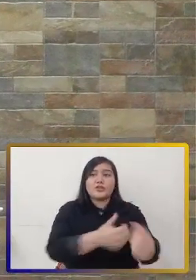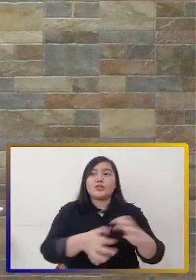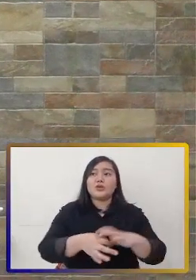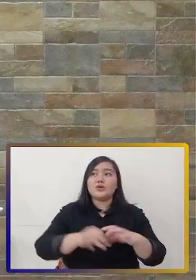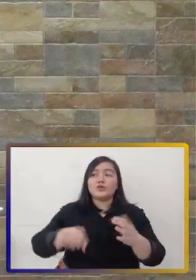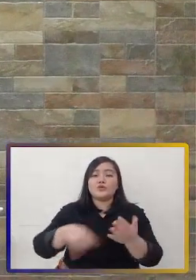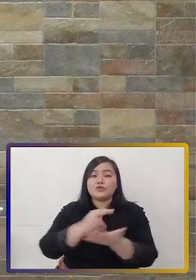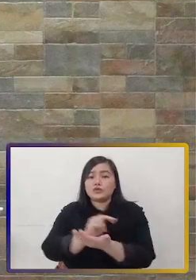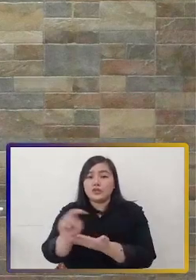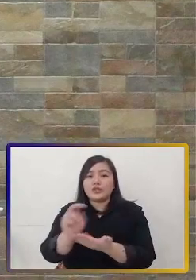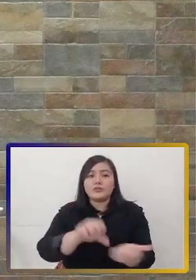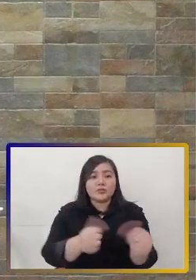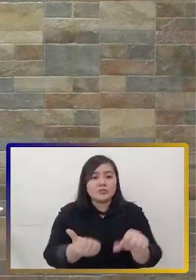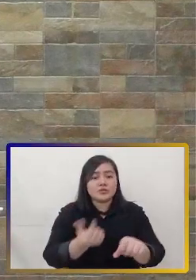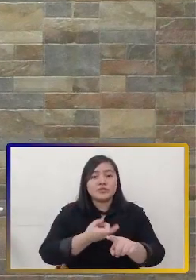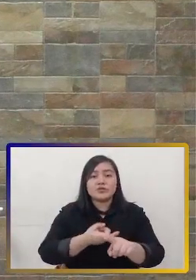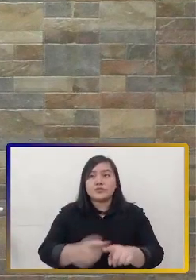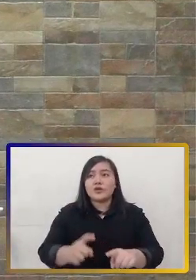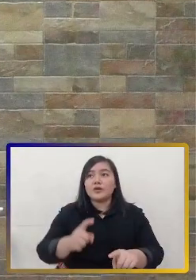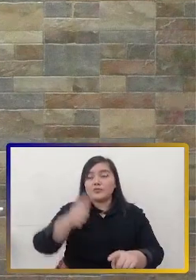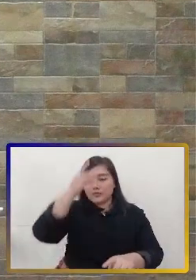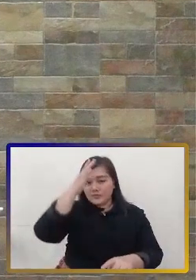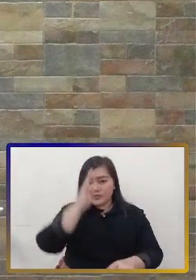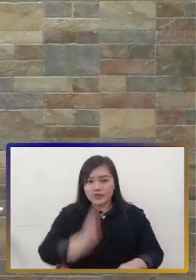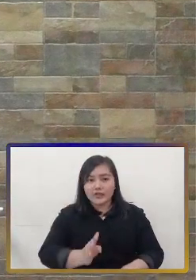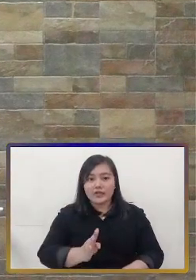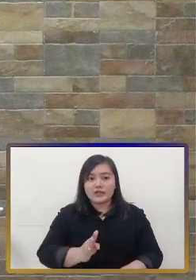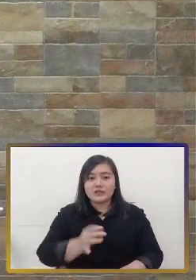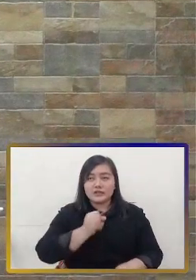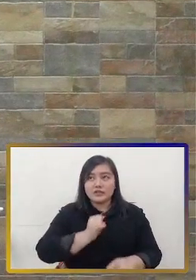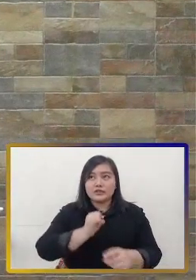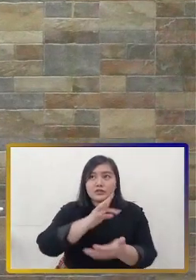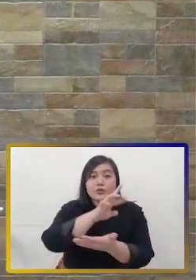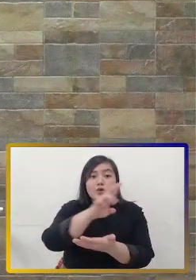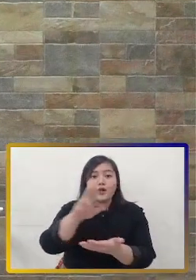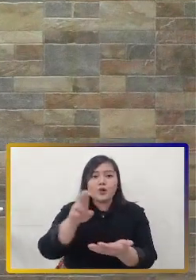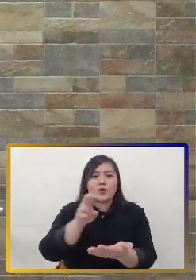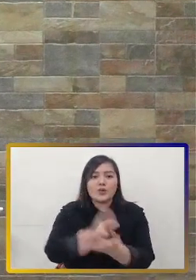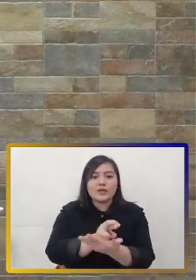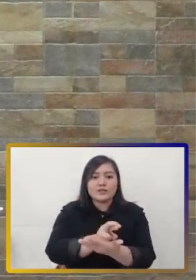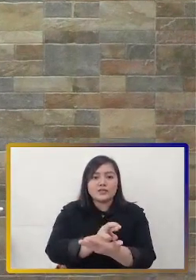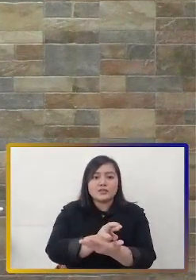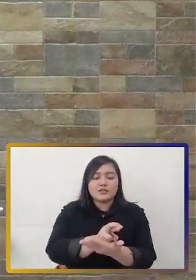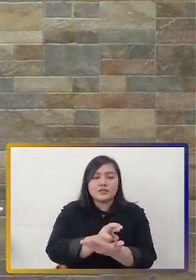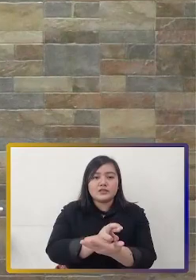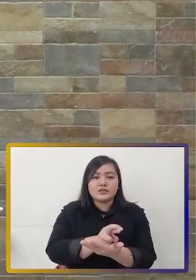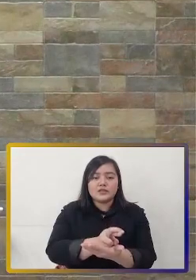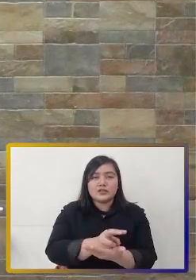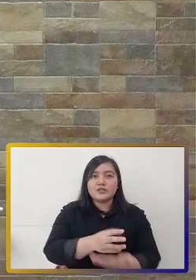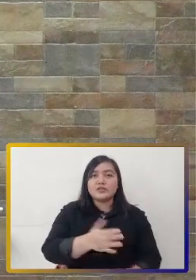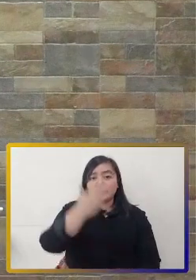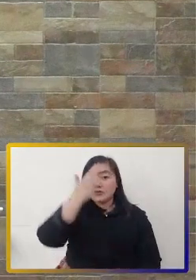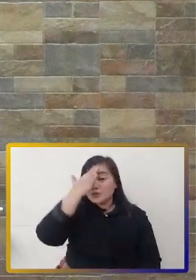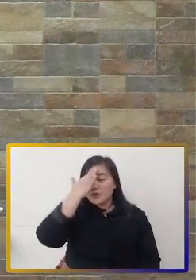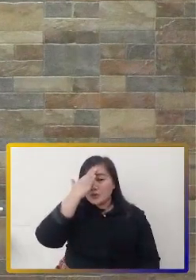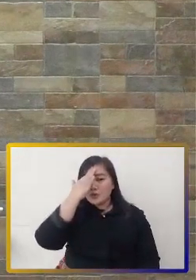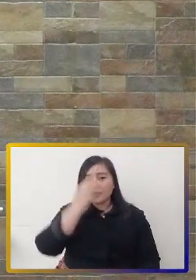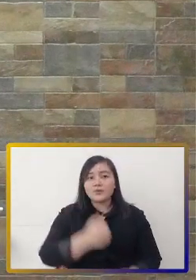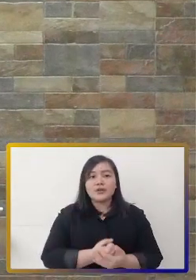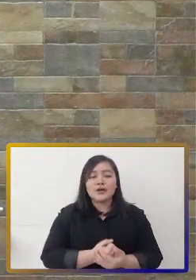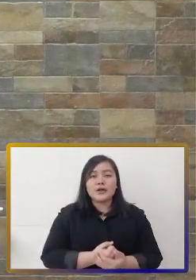sa Diyos ay kanyang kinikilala. Alright? Sa pamamagitan ng pagpapasakop niya